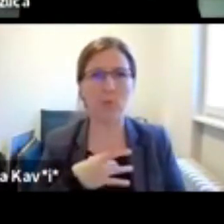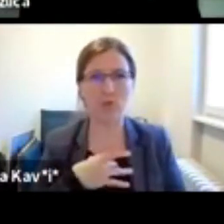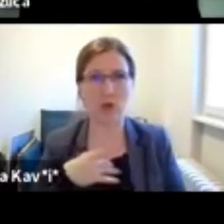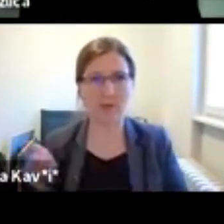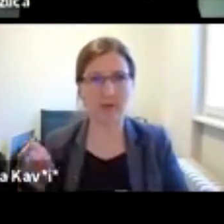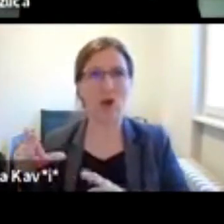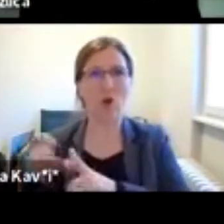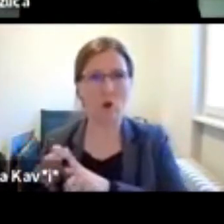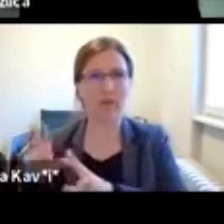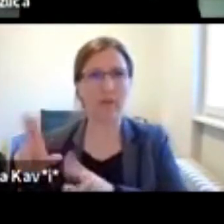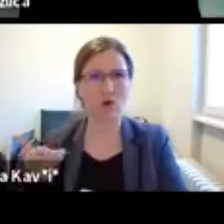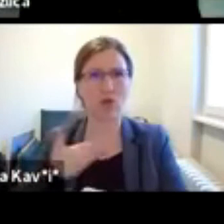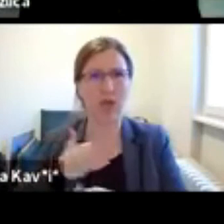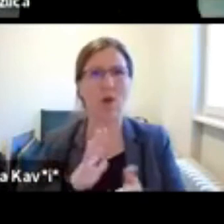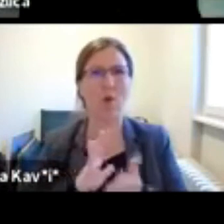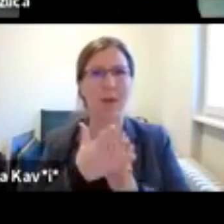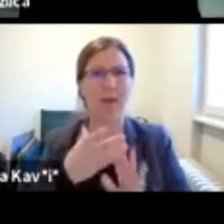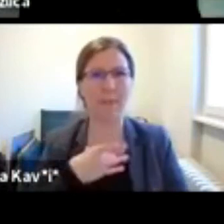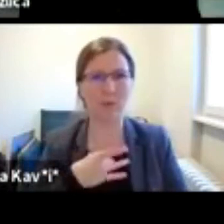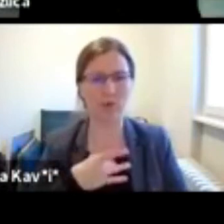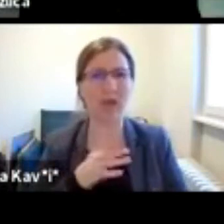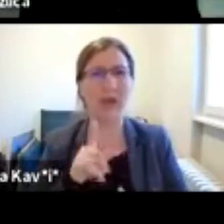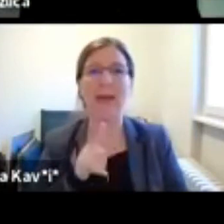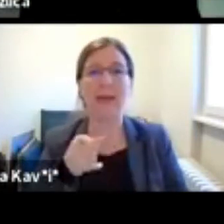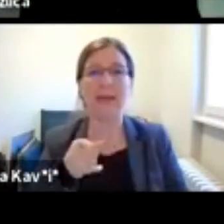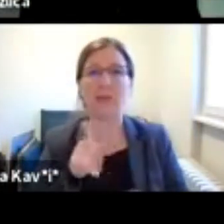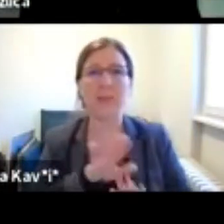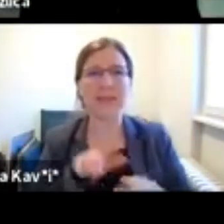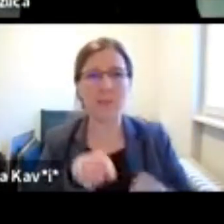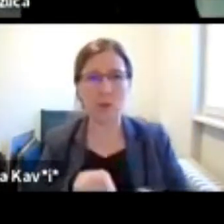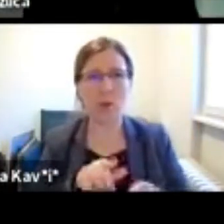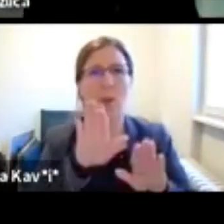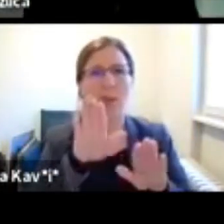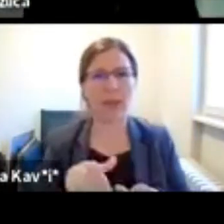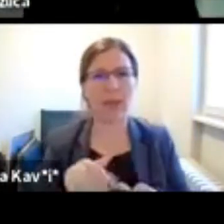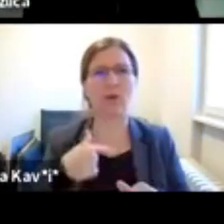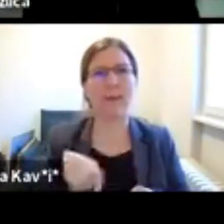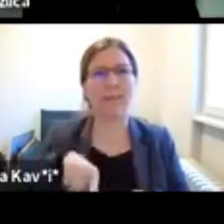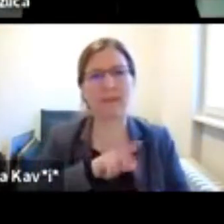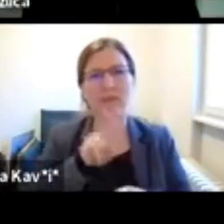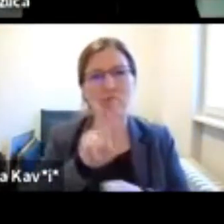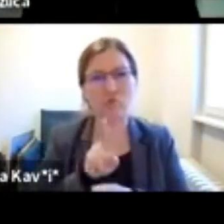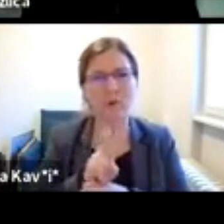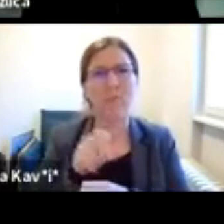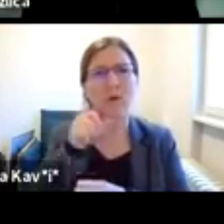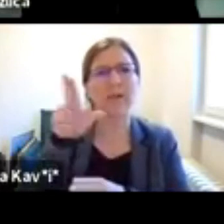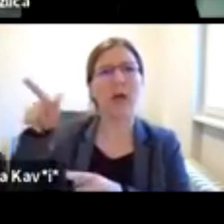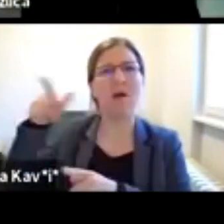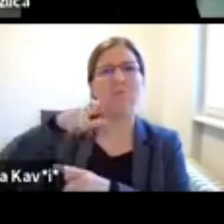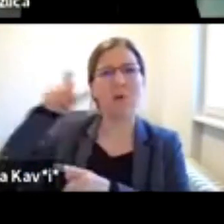nosi, nego da sačuvamo na neki način i da nam dragi Bog bude na tom putu, da